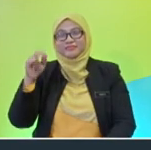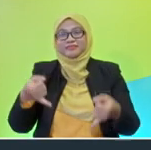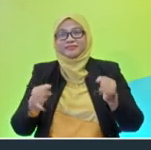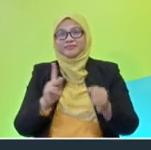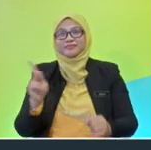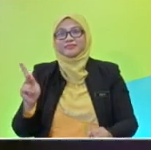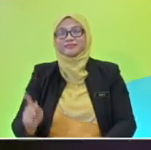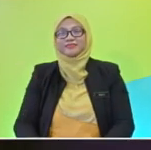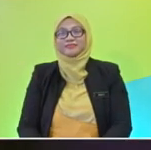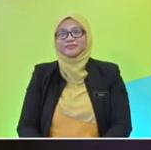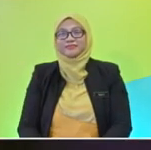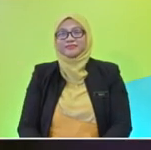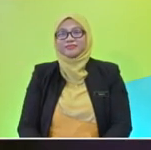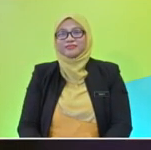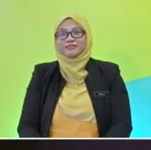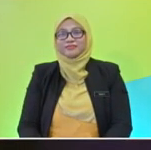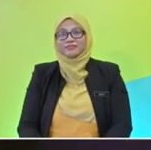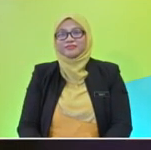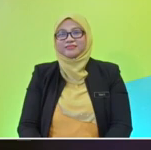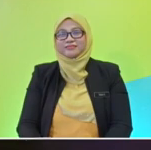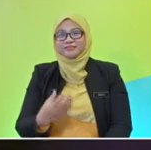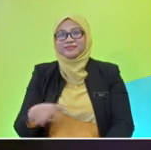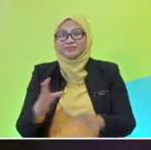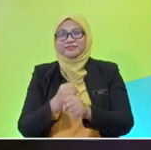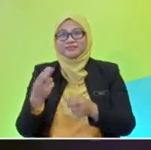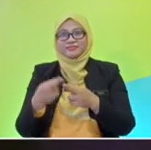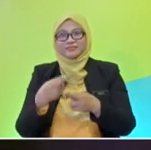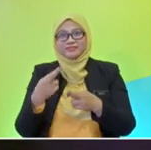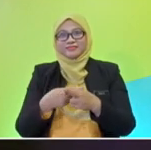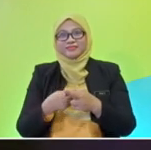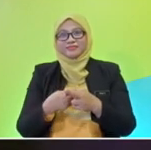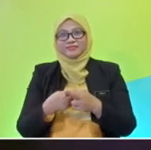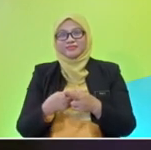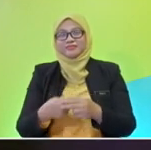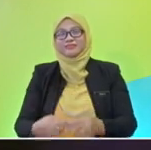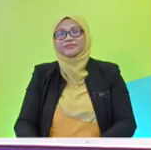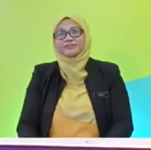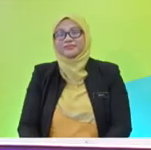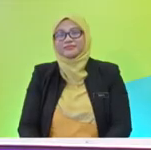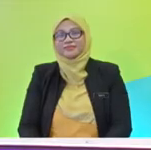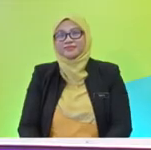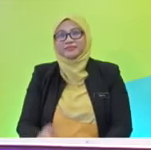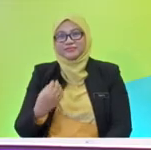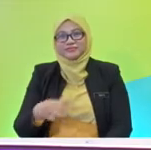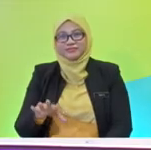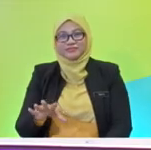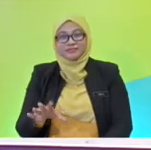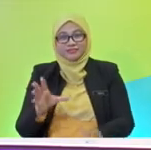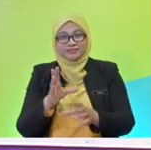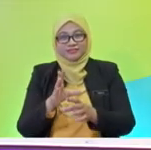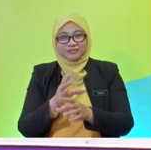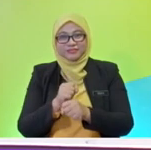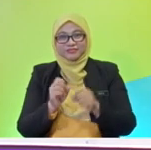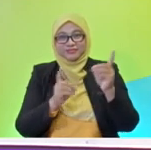kita sudah mendapat rumusan dari guru kita ini Cikgu Saya sedang tampal bintang di krediksiku telah memberikan ganjaran